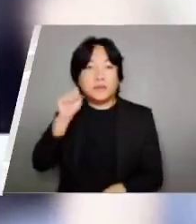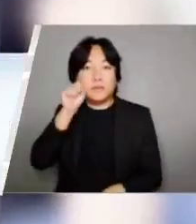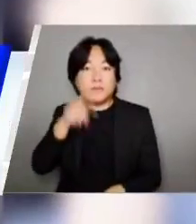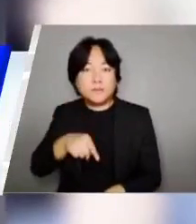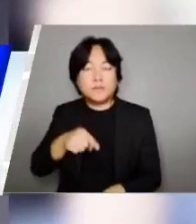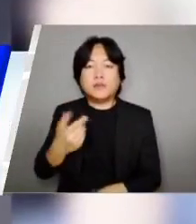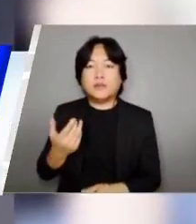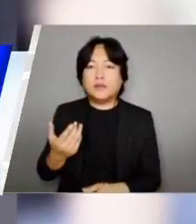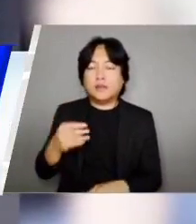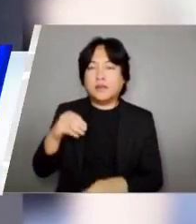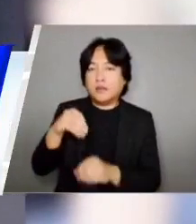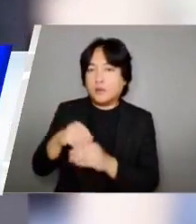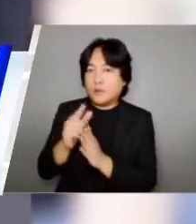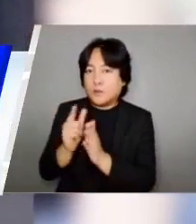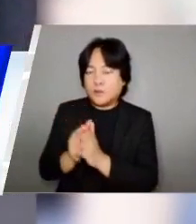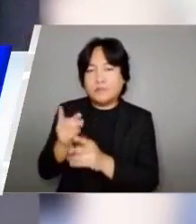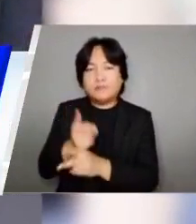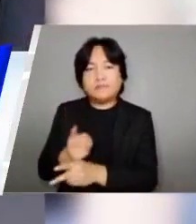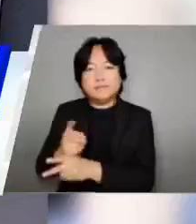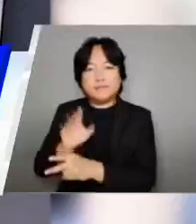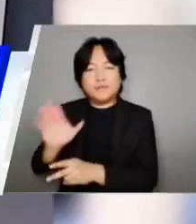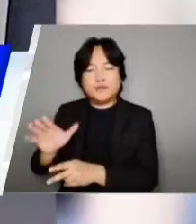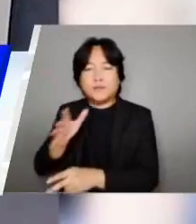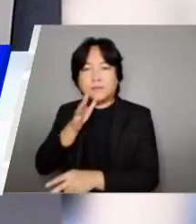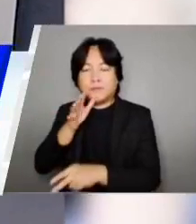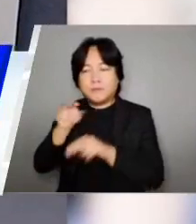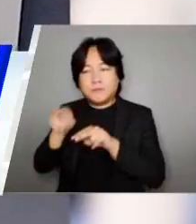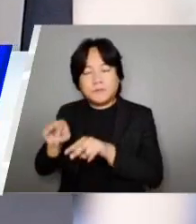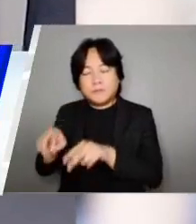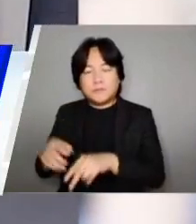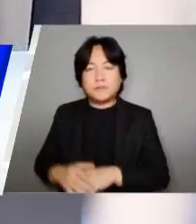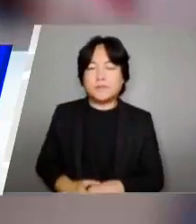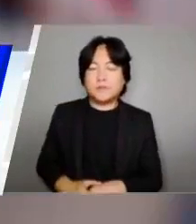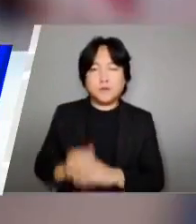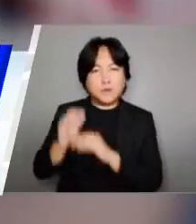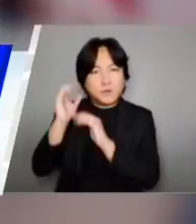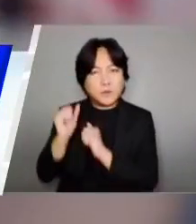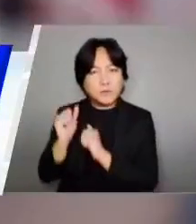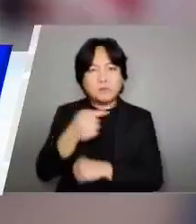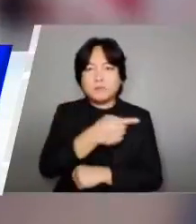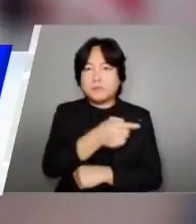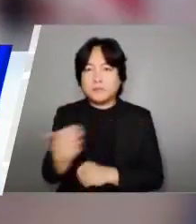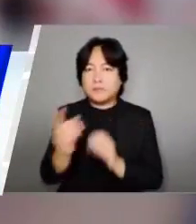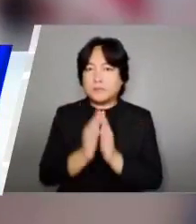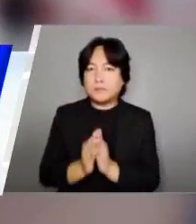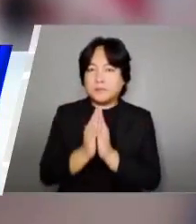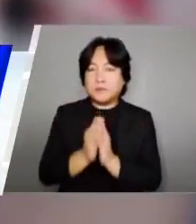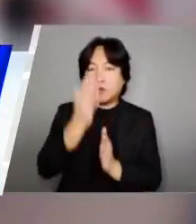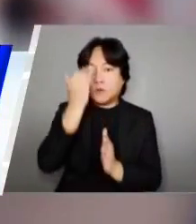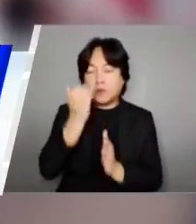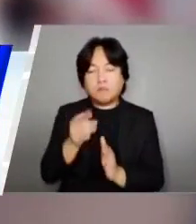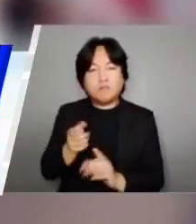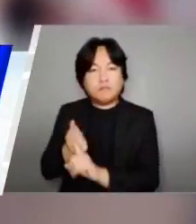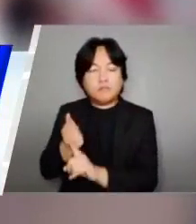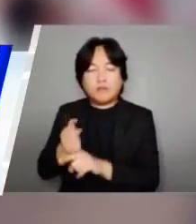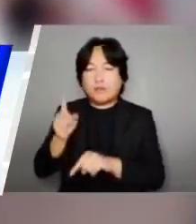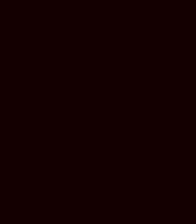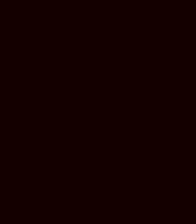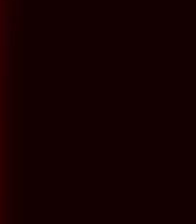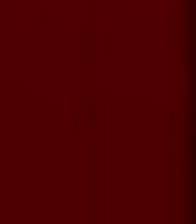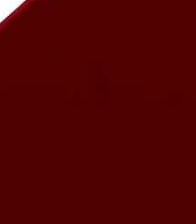ina. Hiling din ni Claudine na isama siya sa mga panalangin dahil hindi na siya makakain at makatulog ng